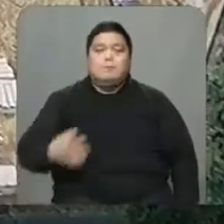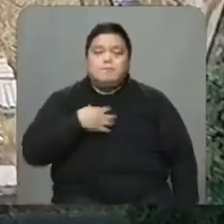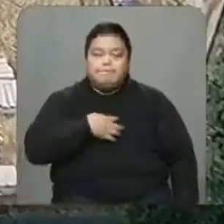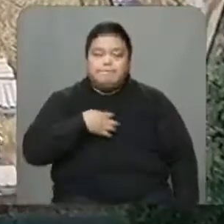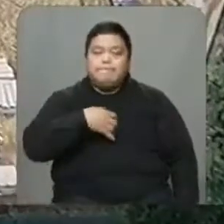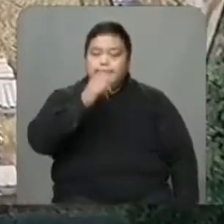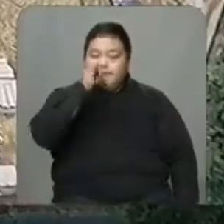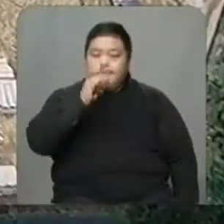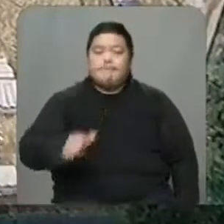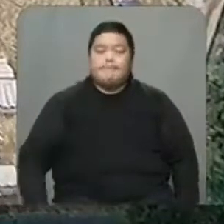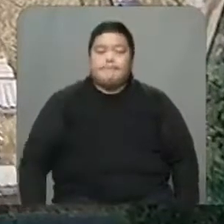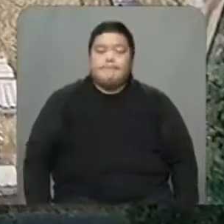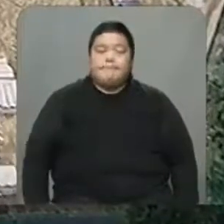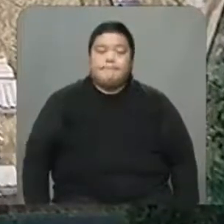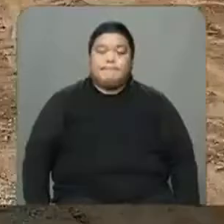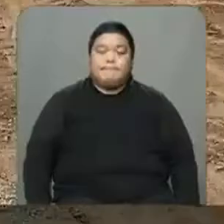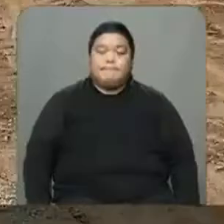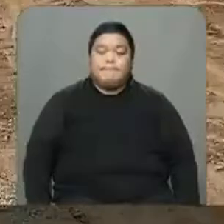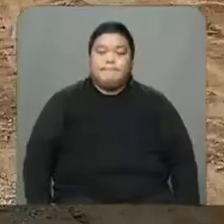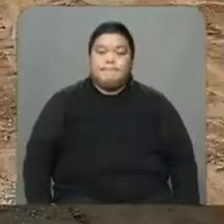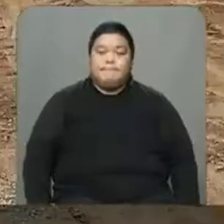기자가 보도합니다.